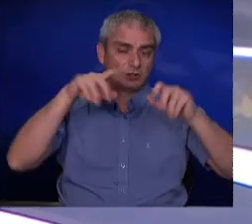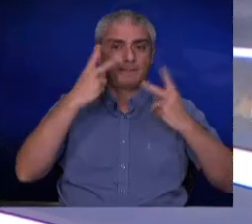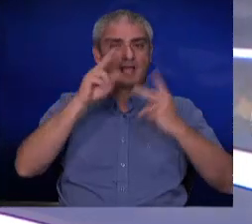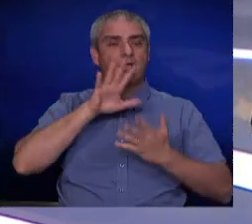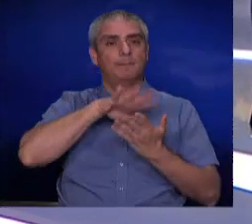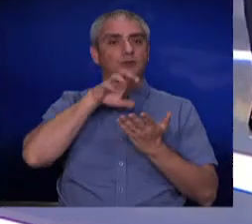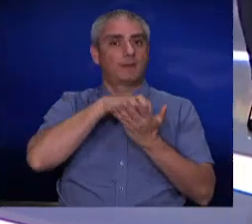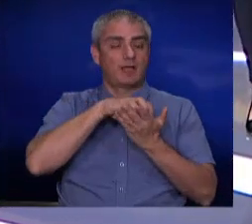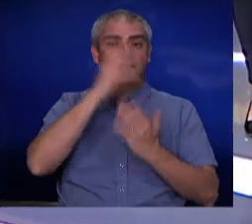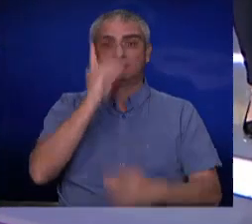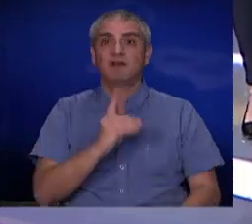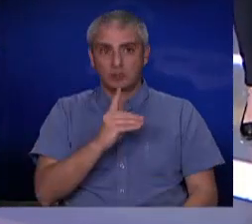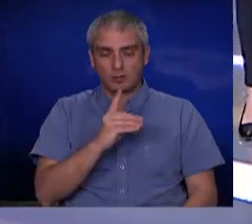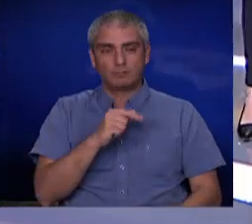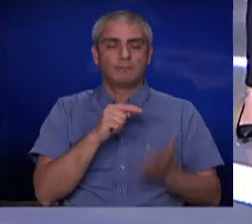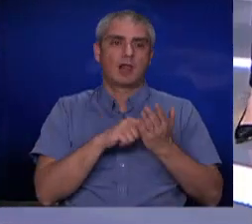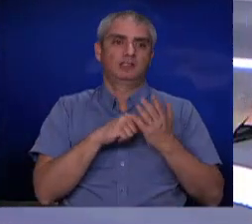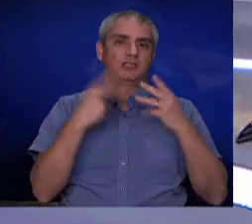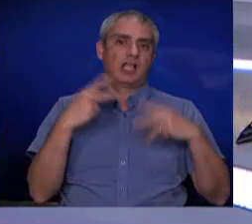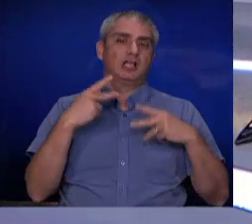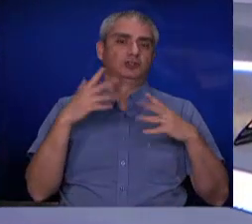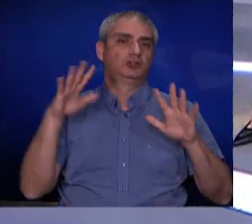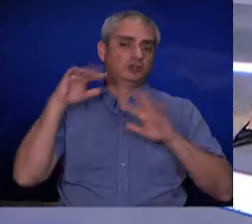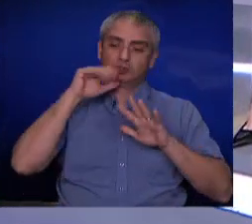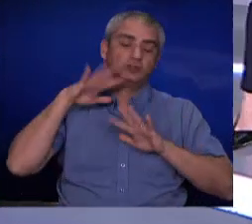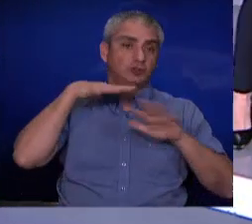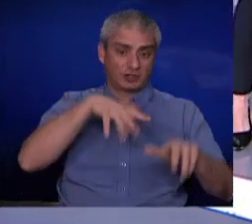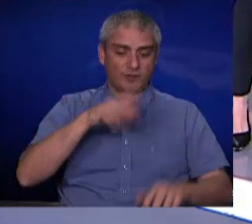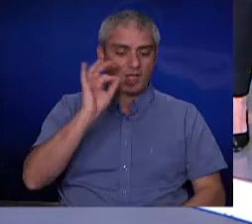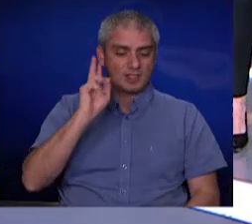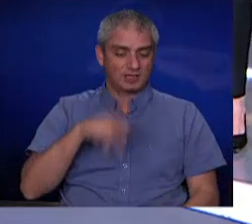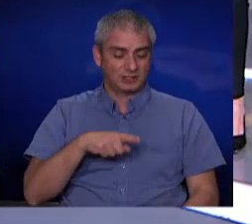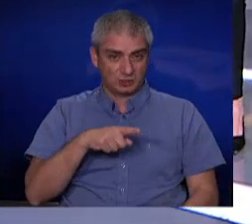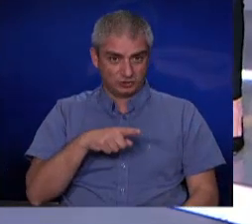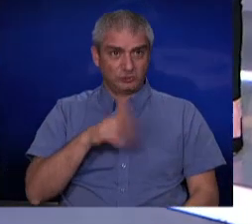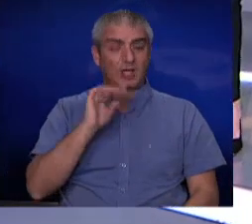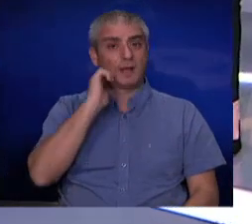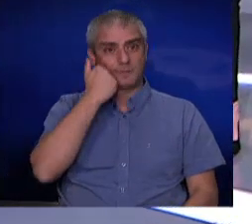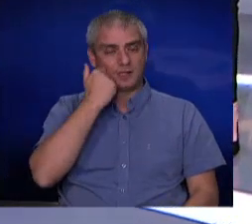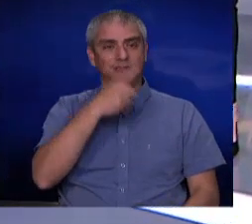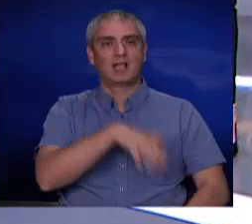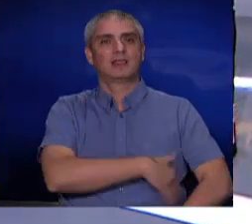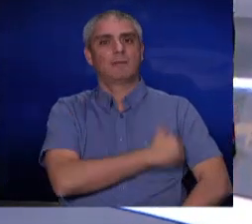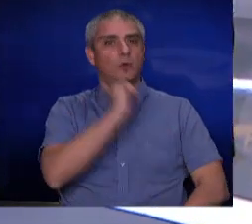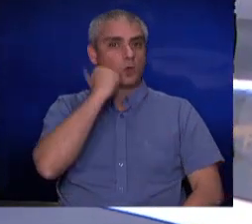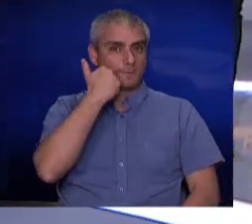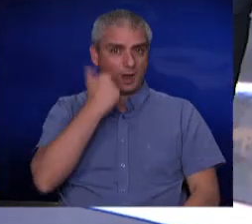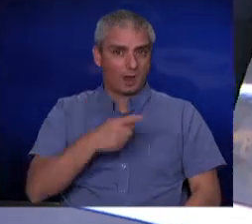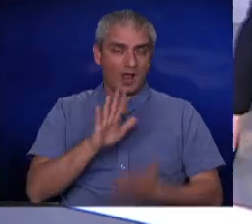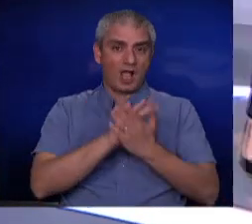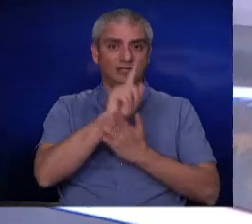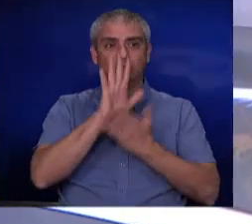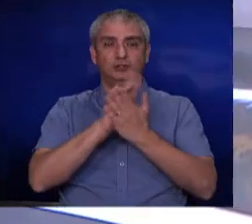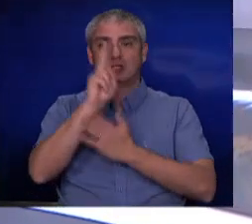במרכז הארץ ובדרומה. לכן החשש משיטפונות באזורים הדרומיים קיים גם מחר. אלה הטמפרטורות למחר,